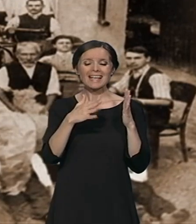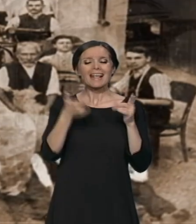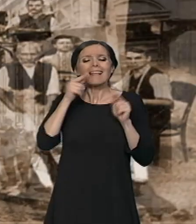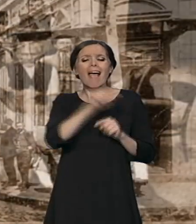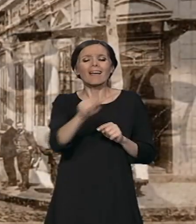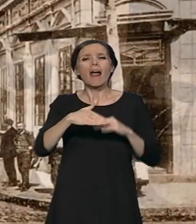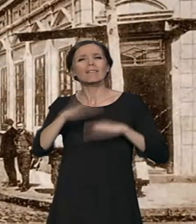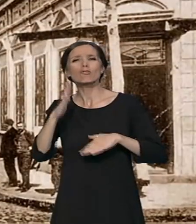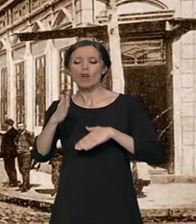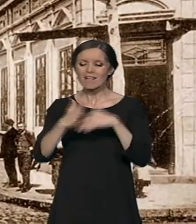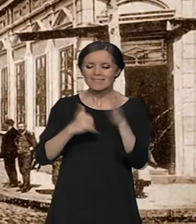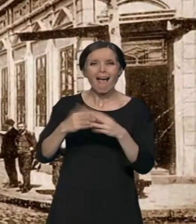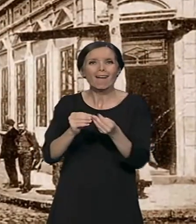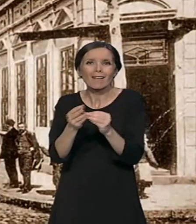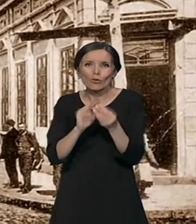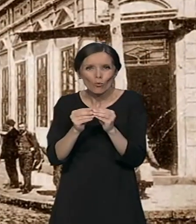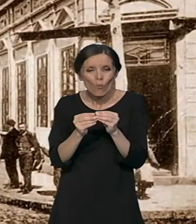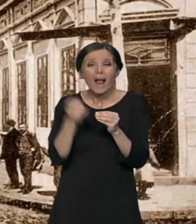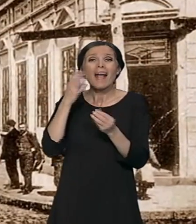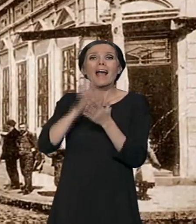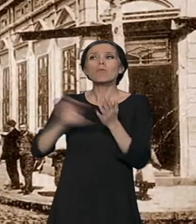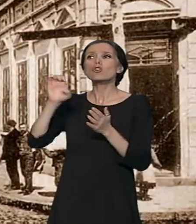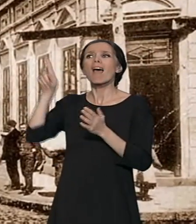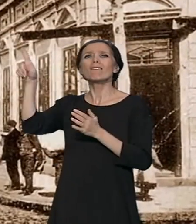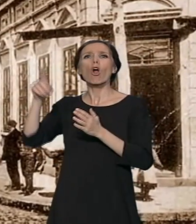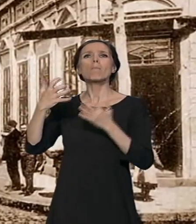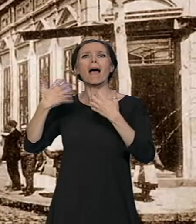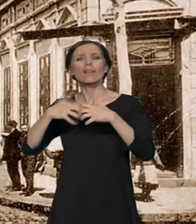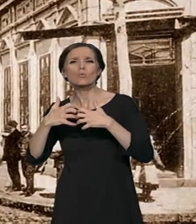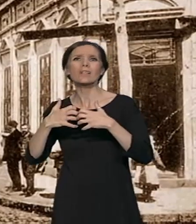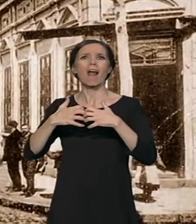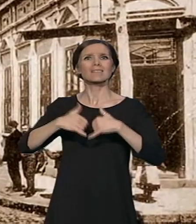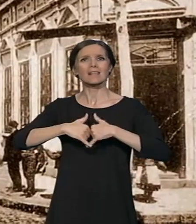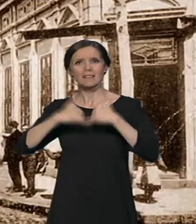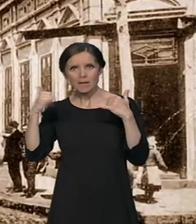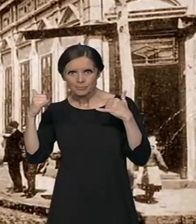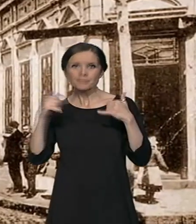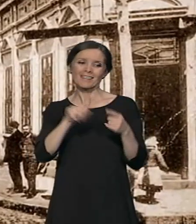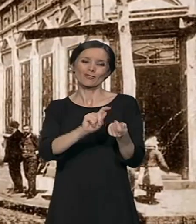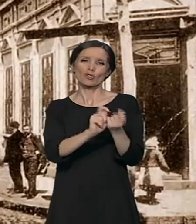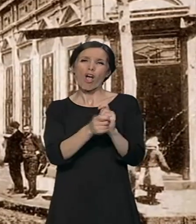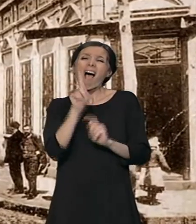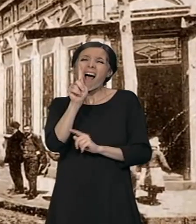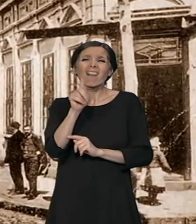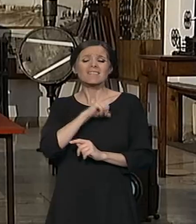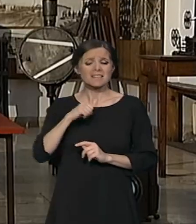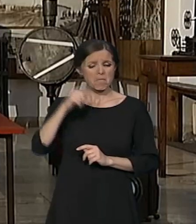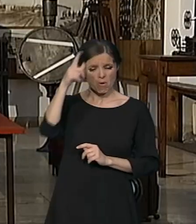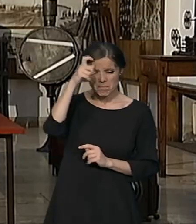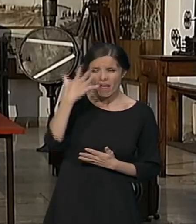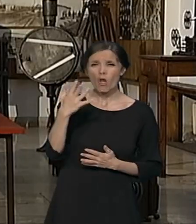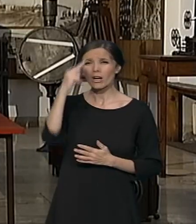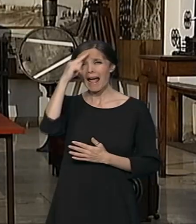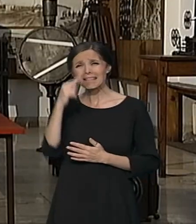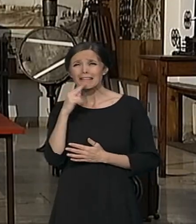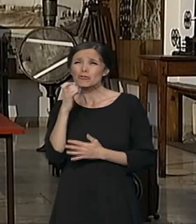kraj 19. veka oni u stvari postaju i industrijski. Pri čemu, izuzimajući Beograd, Niš i donekle Leskovac, ostali su